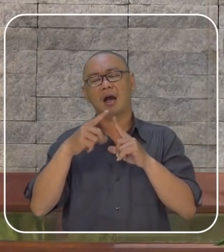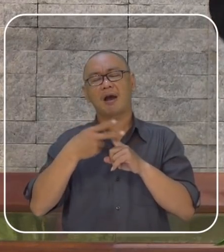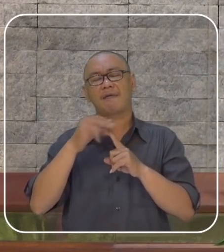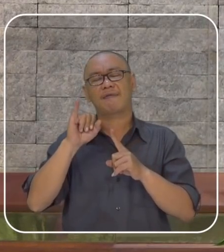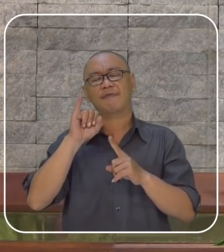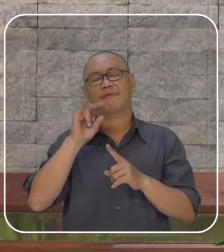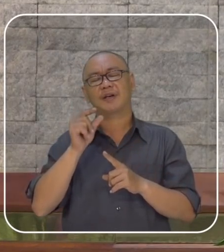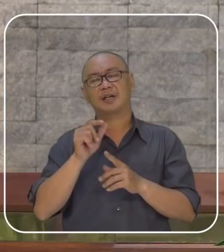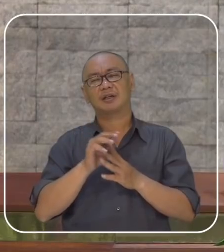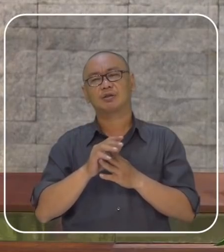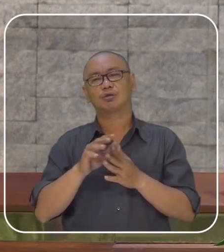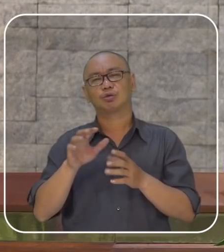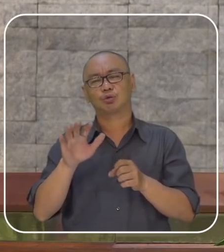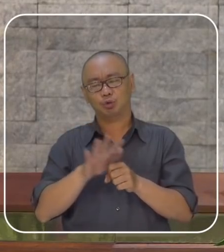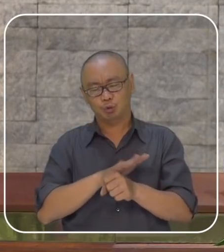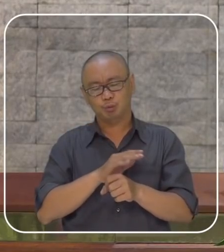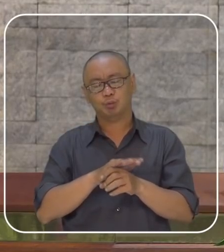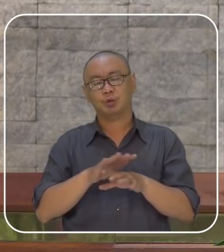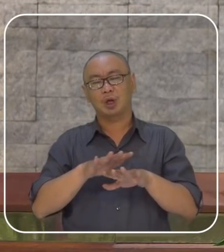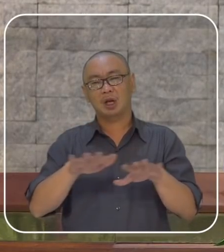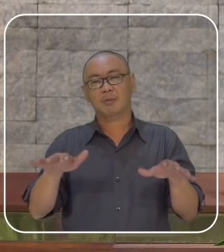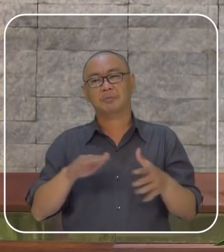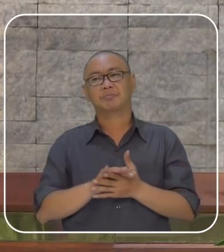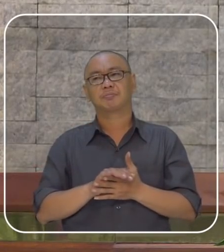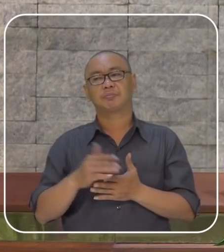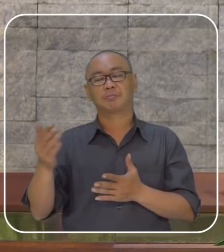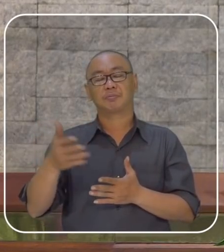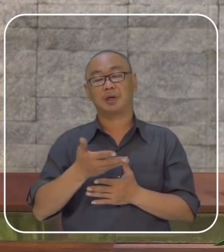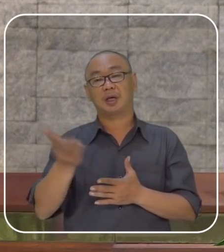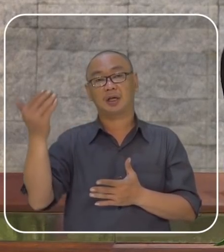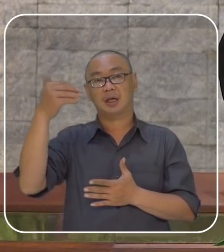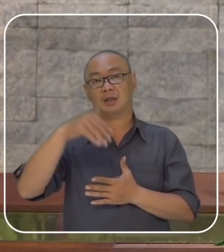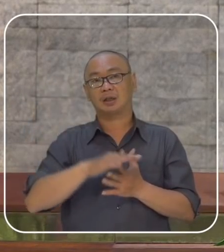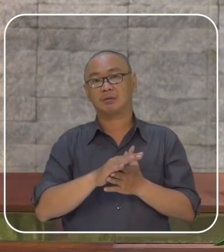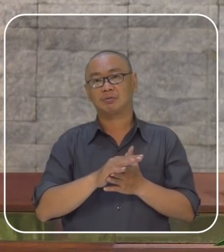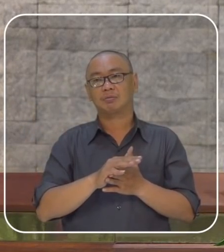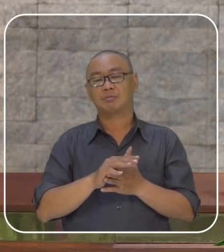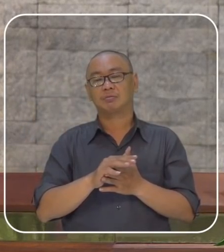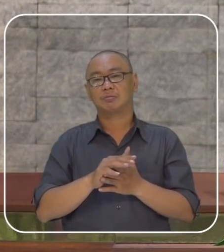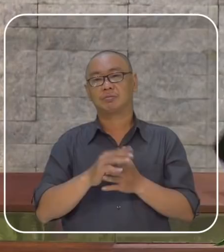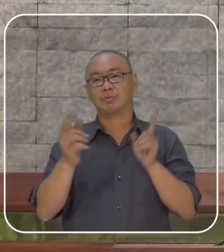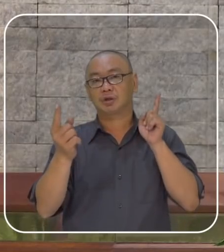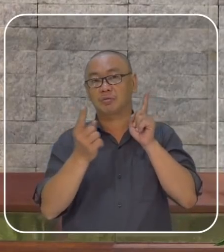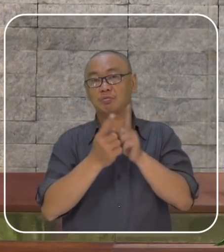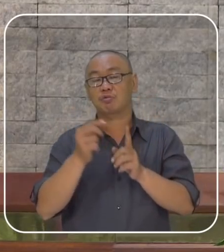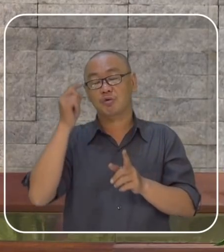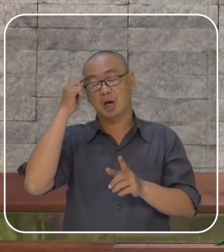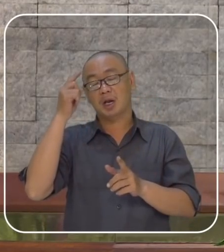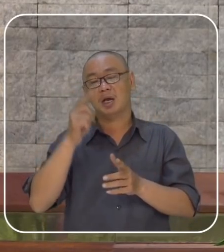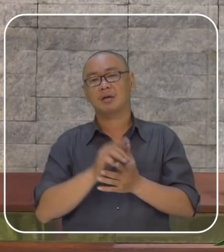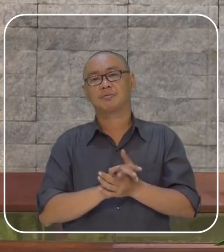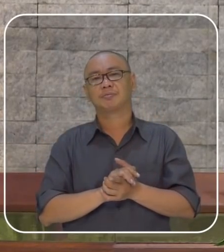Nah, di situ mereka bisa sebetulnya datang untuk berjumpa dengan Allah, menemui Allah begitu